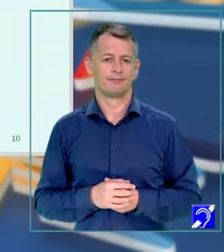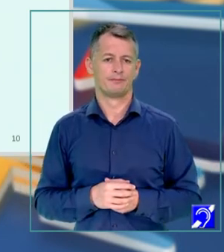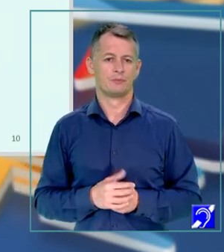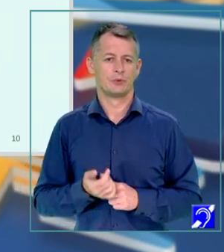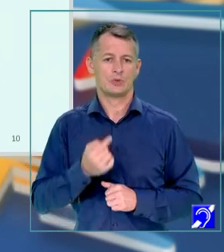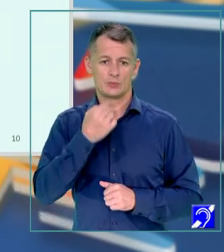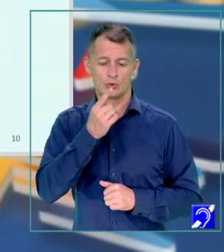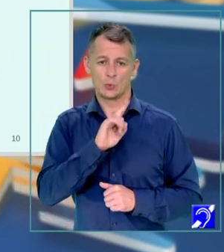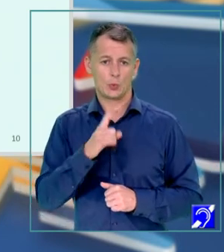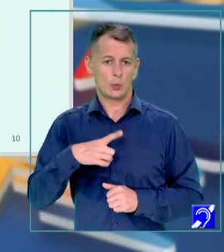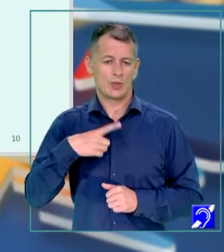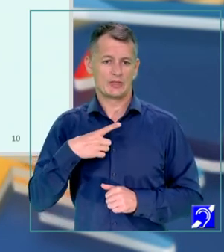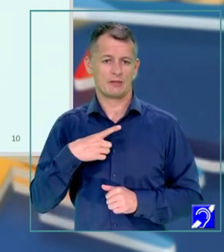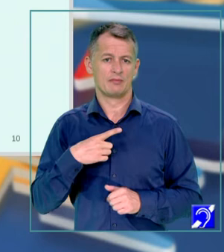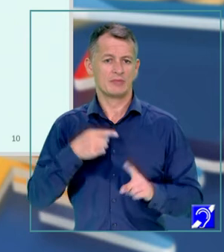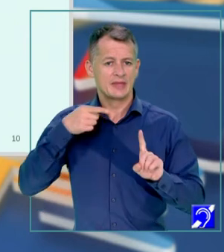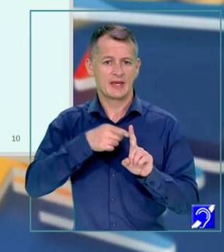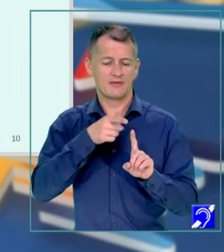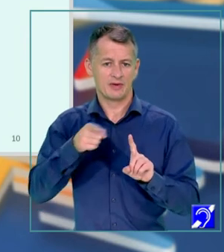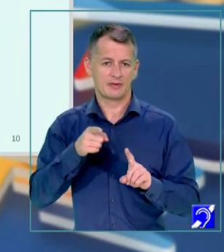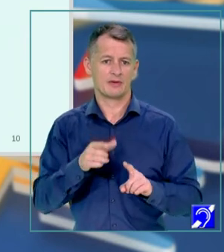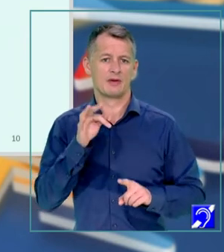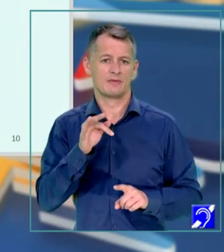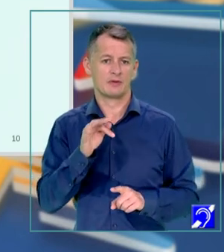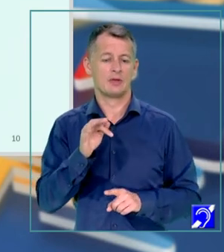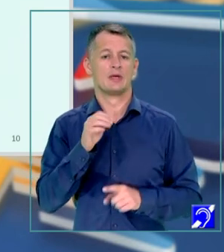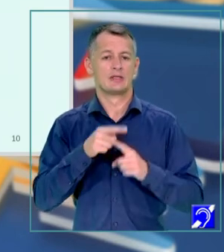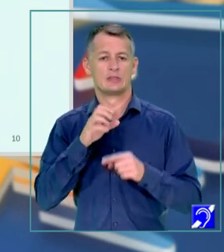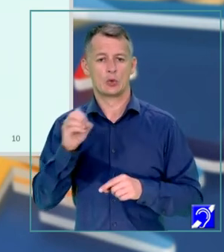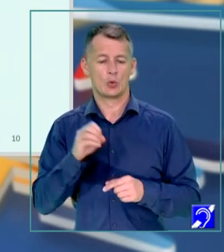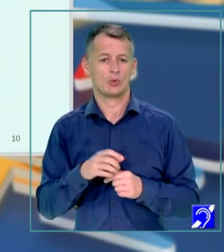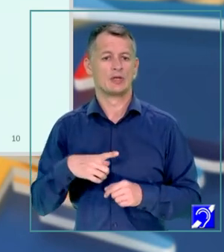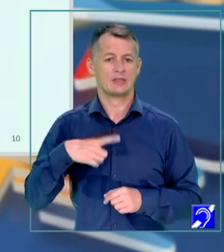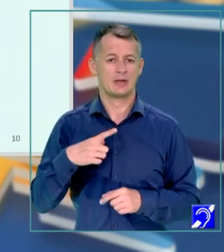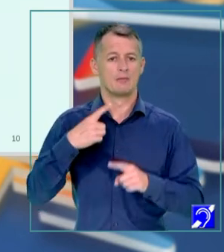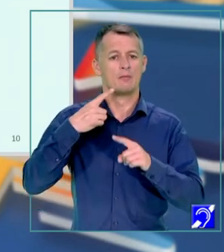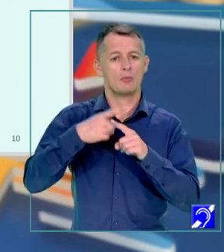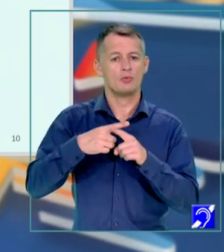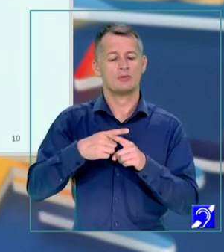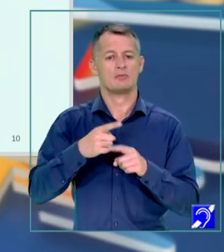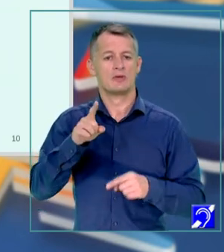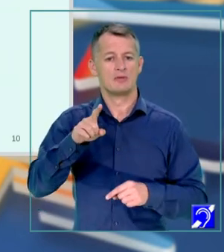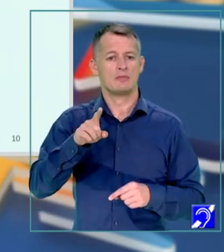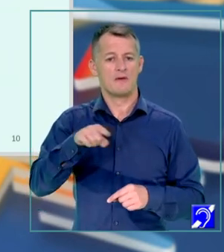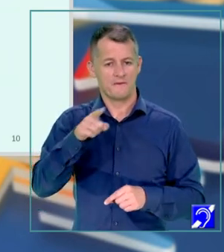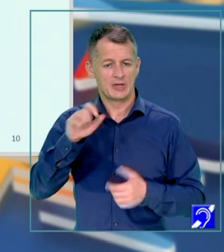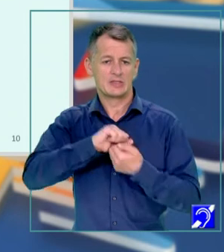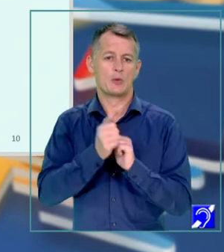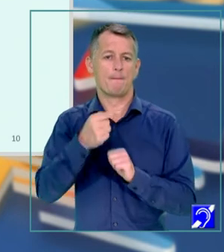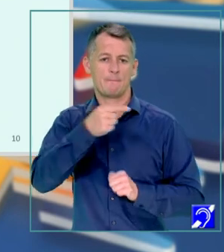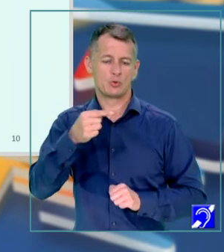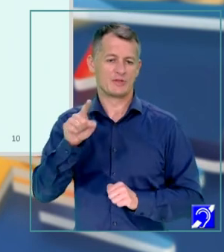derivabilă în punctul x0 dar este livrata funcțiune a acestui punct fiind plus infinit sau minus infinit notațiile sunt